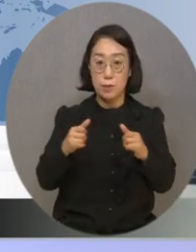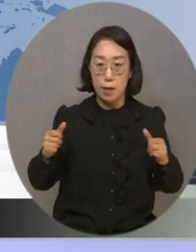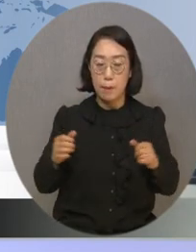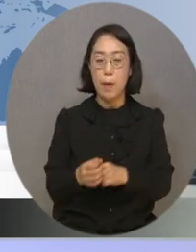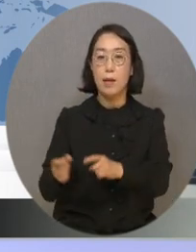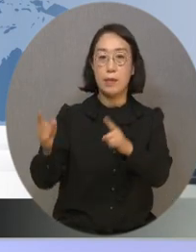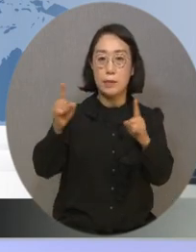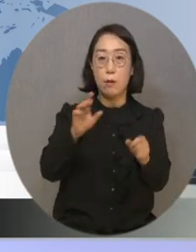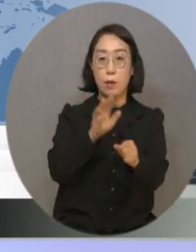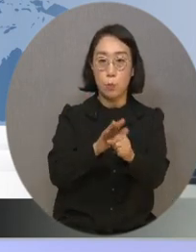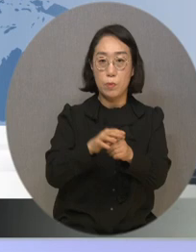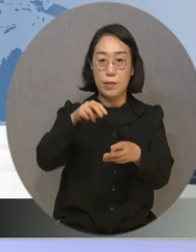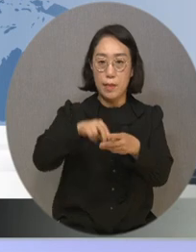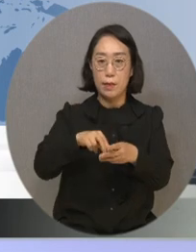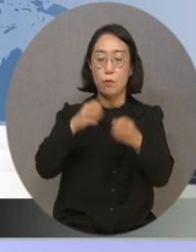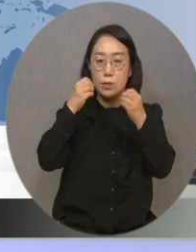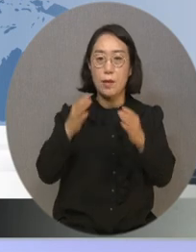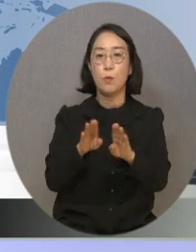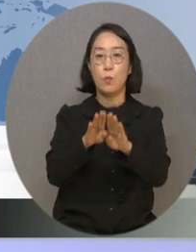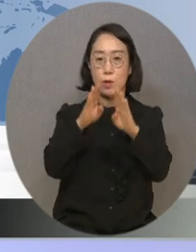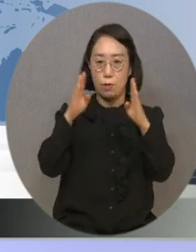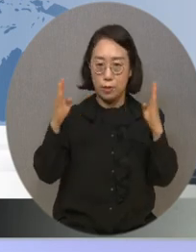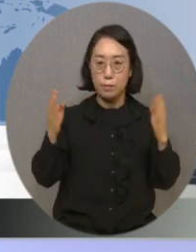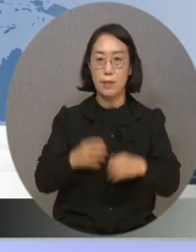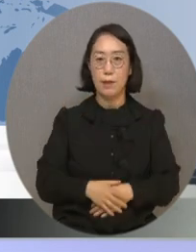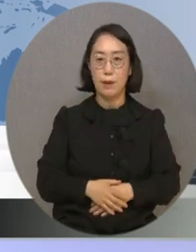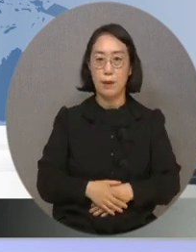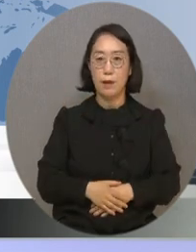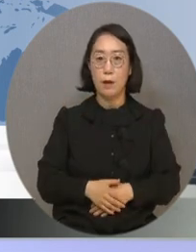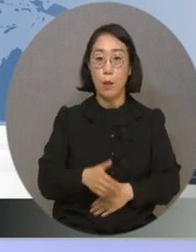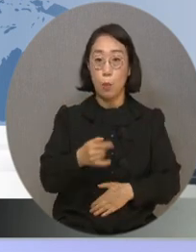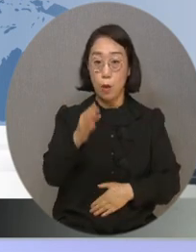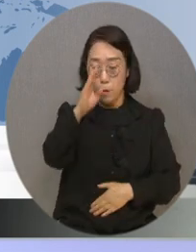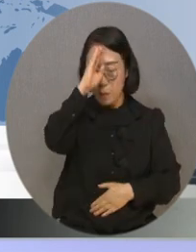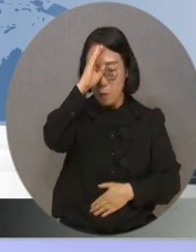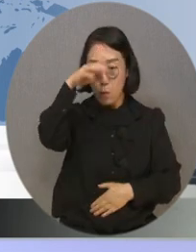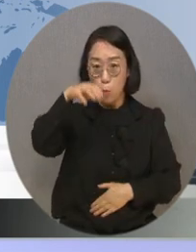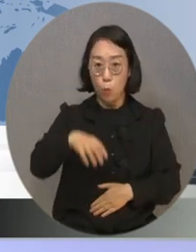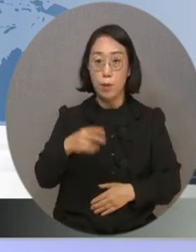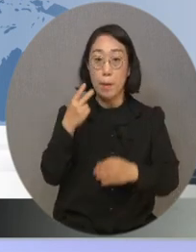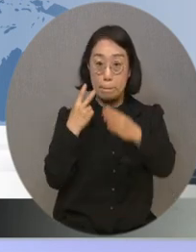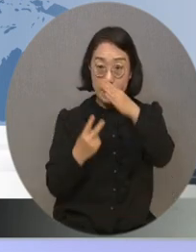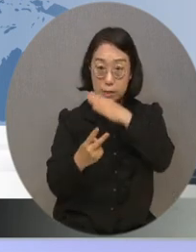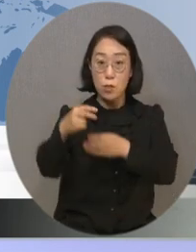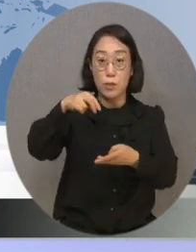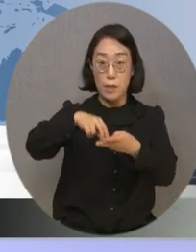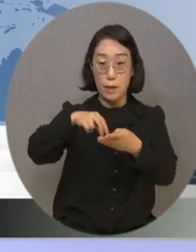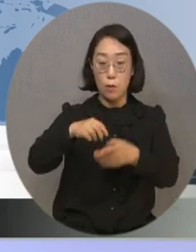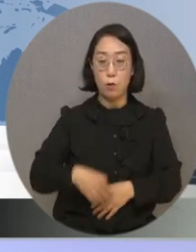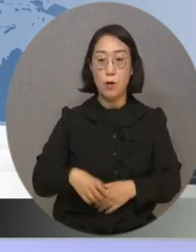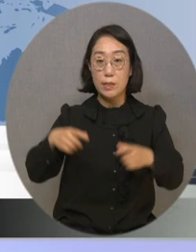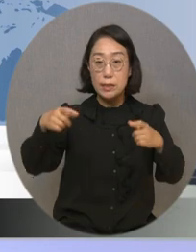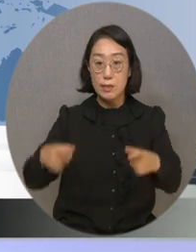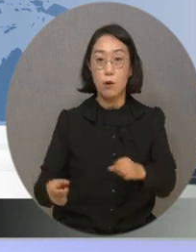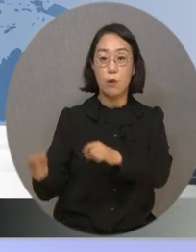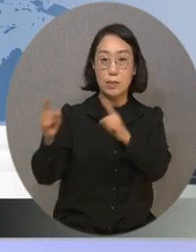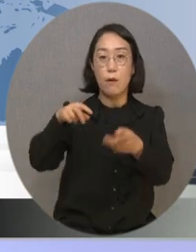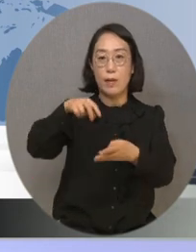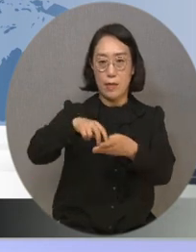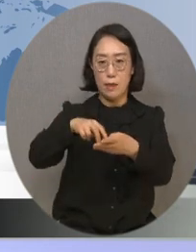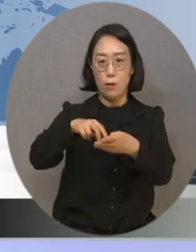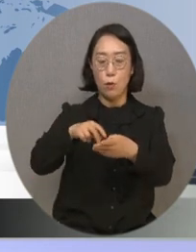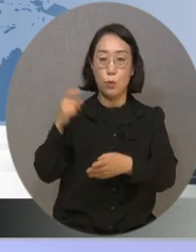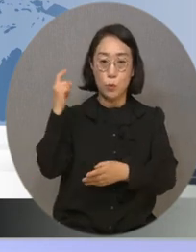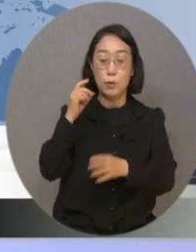자활을 위한 센터가 새롭게 문을 열었습니다. 바로 뇌병변 장애인 비전센터와 구로 3터 지역자활센터인데요.